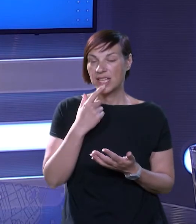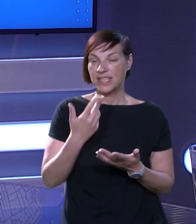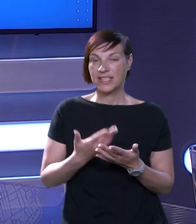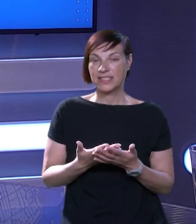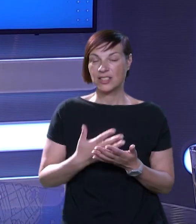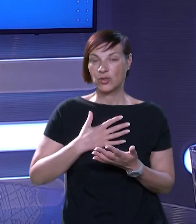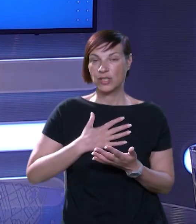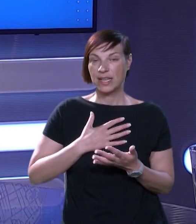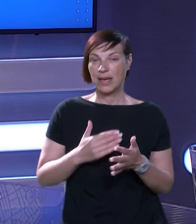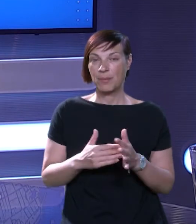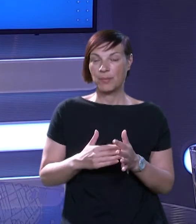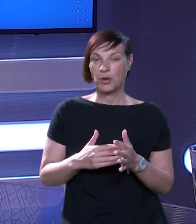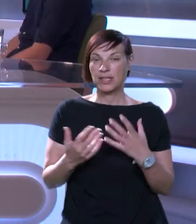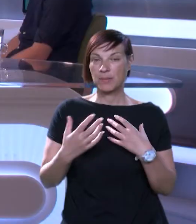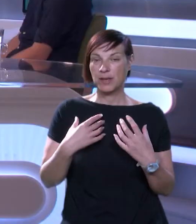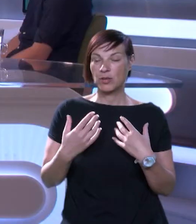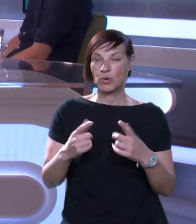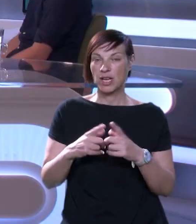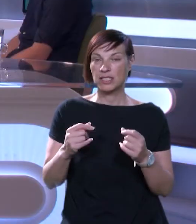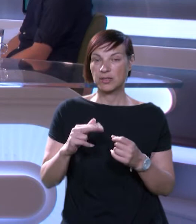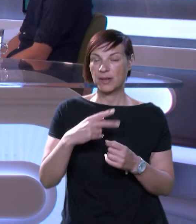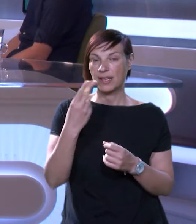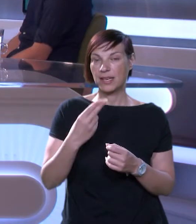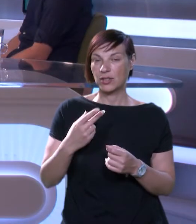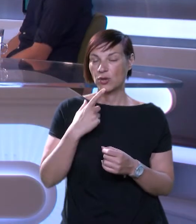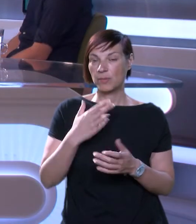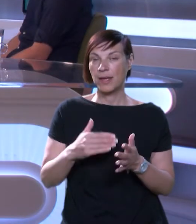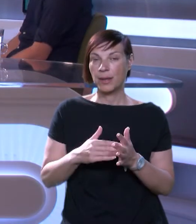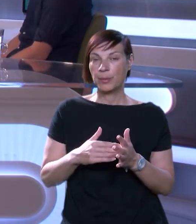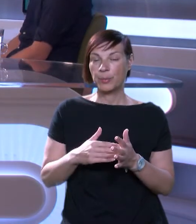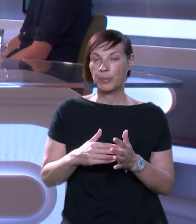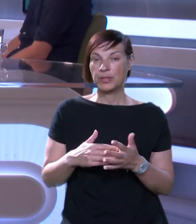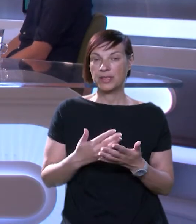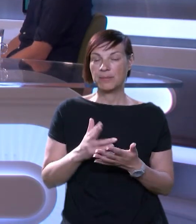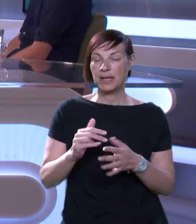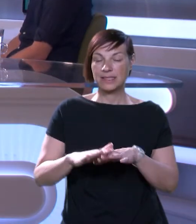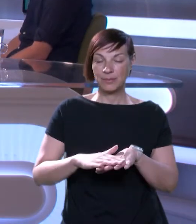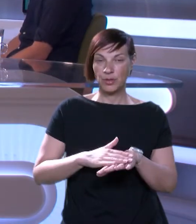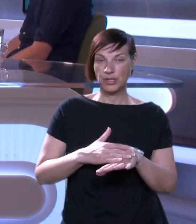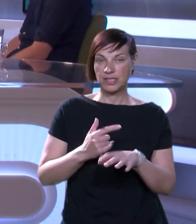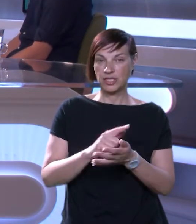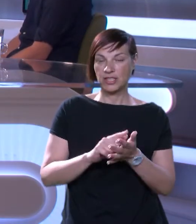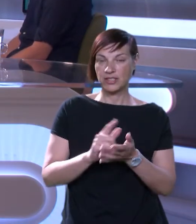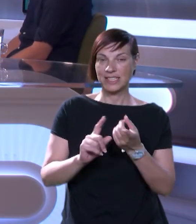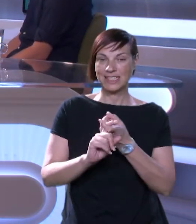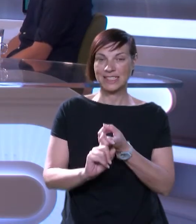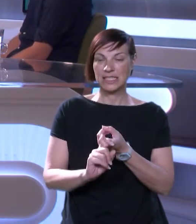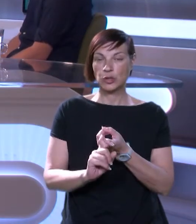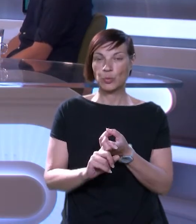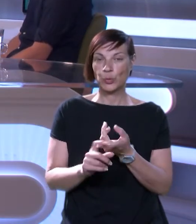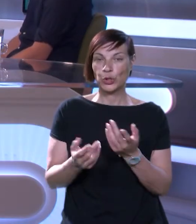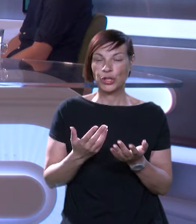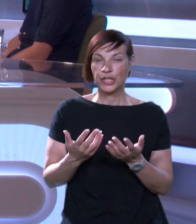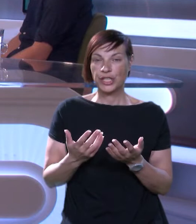jezikom koji nama je potreban u kazalištu. Imaju tu energiju koja je nama potrebna u kazalištu. Tako imala sam osjećaj u jednom trenu da se spojilo